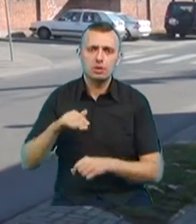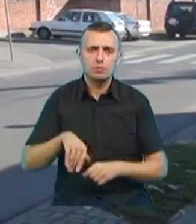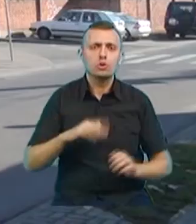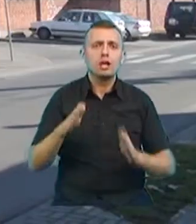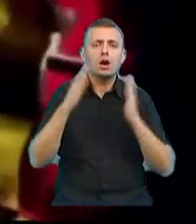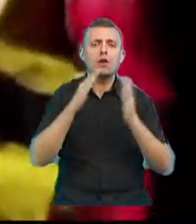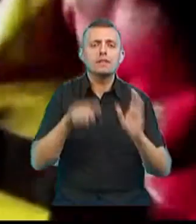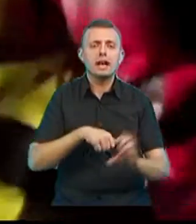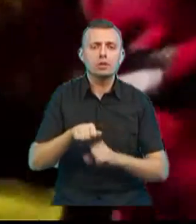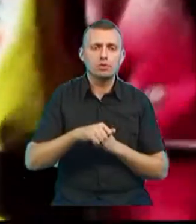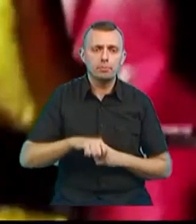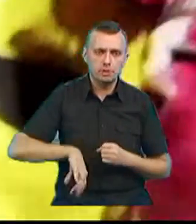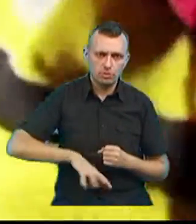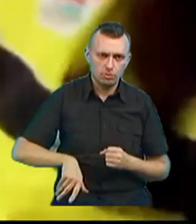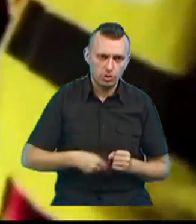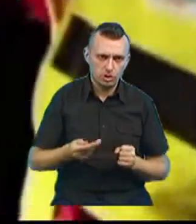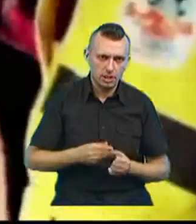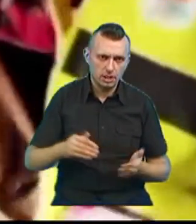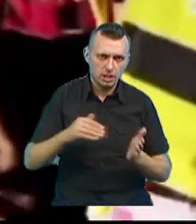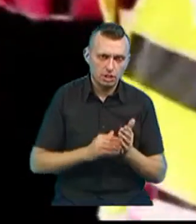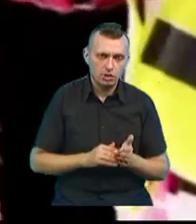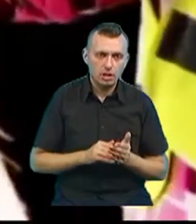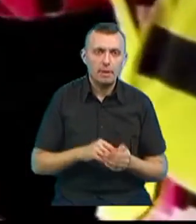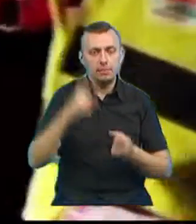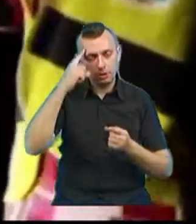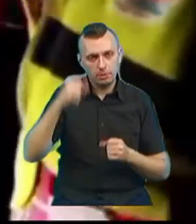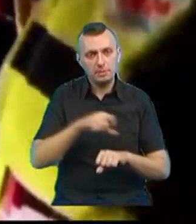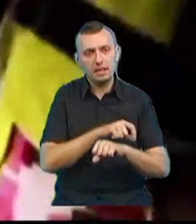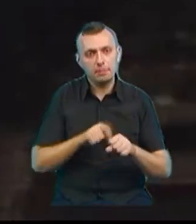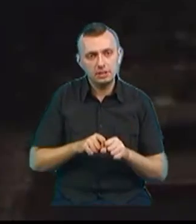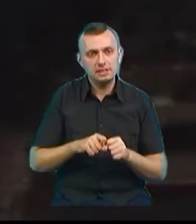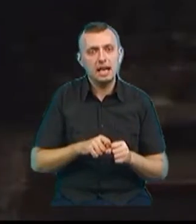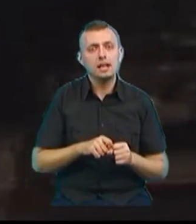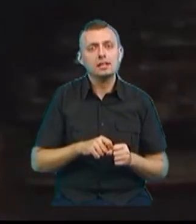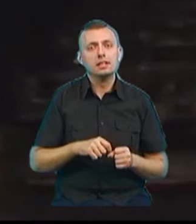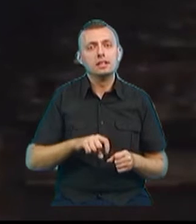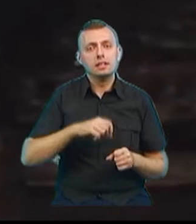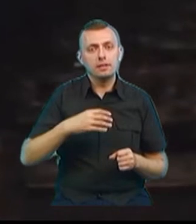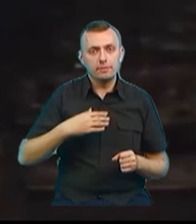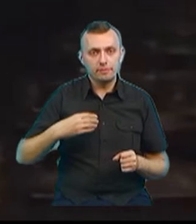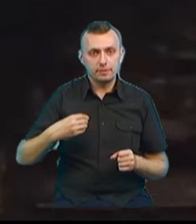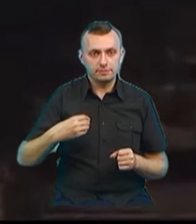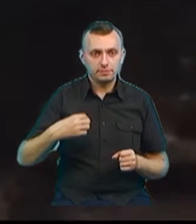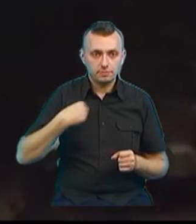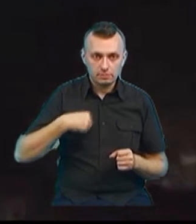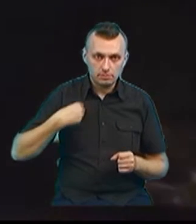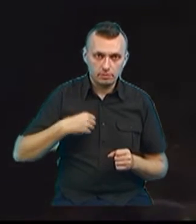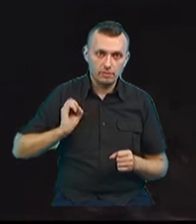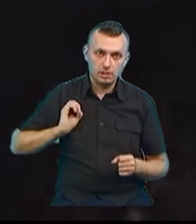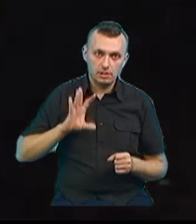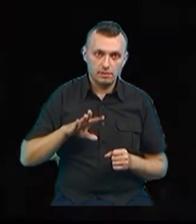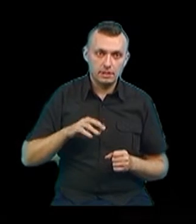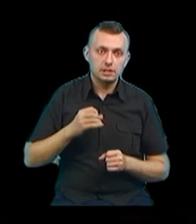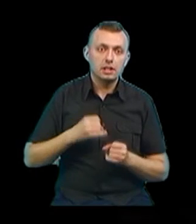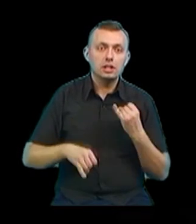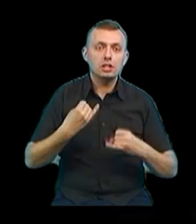ofiarami przestępstw. Wszystkim pieszym policja przypomina o obowiązku noszenia odblasków po zmierzchu poza obszarem zabudowanym. Za nieprzestrzeganie